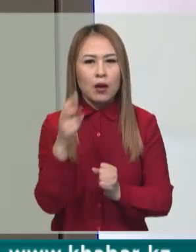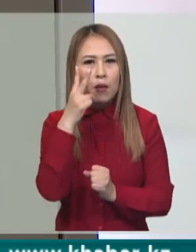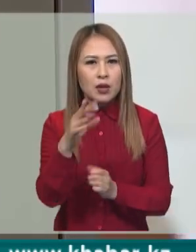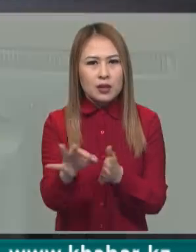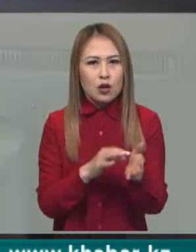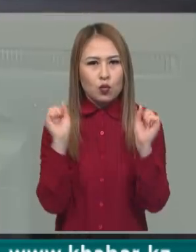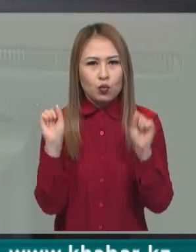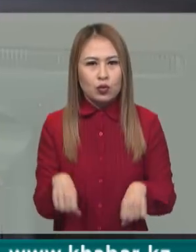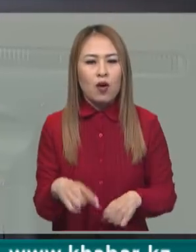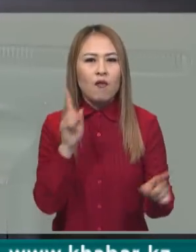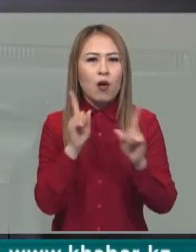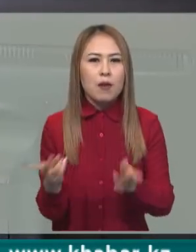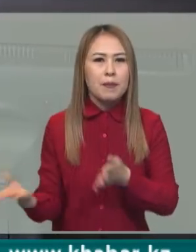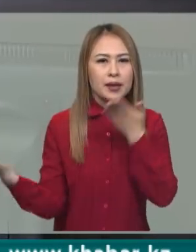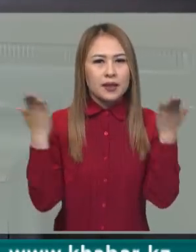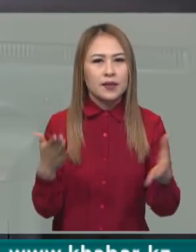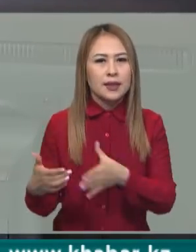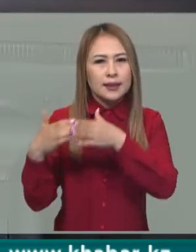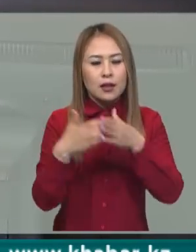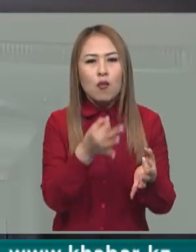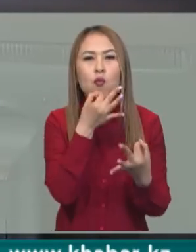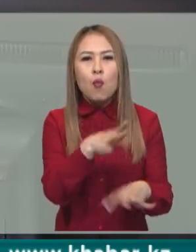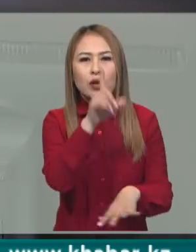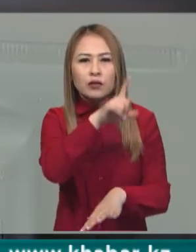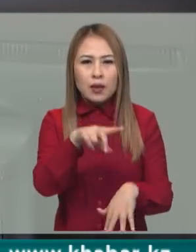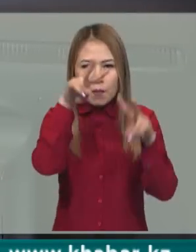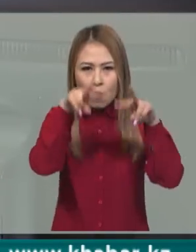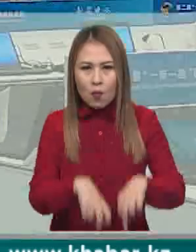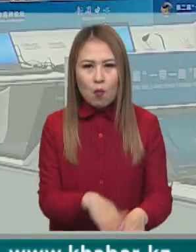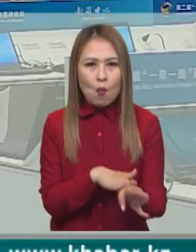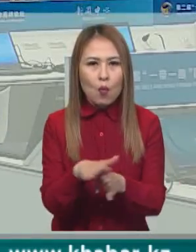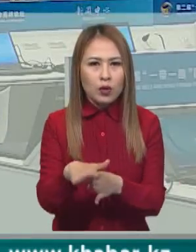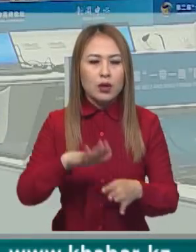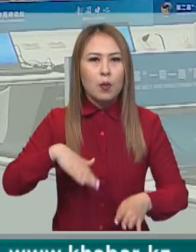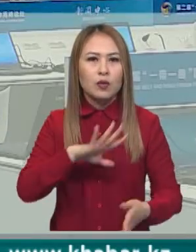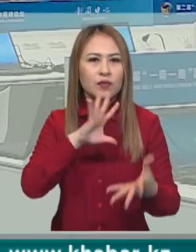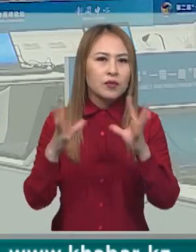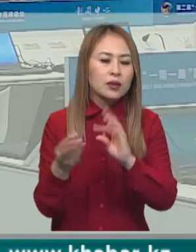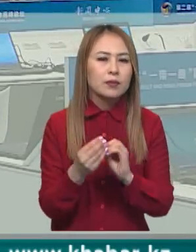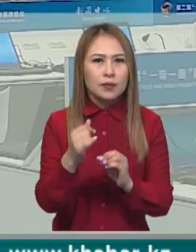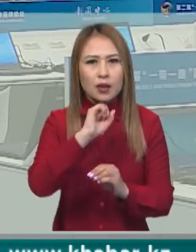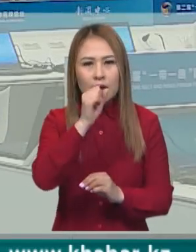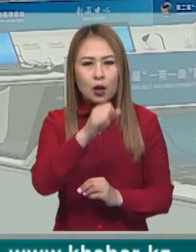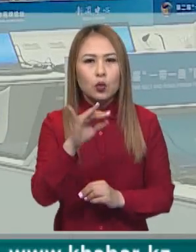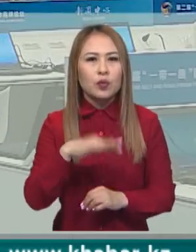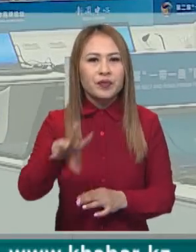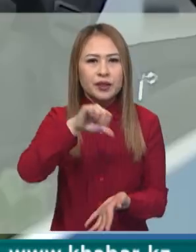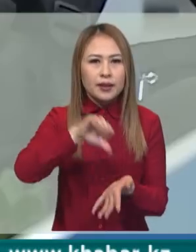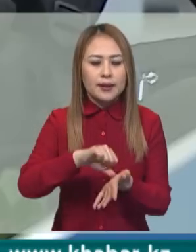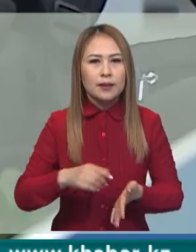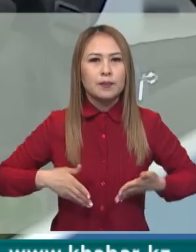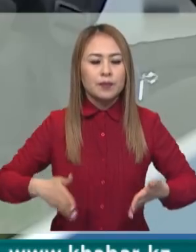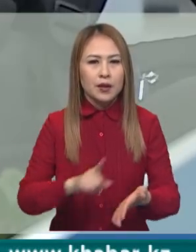тұр. Мәселен, форумға шақырылатын делегаттардың қайғайсы да тыңғылықты тексерістен өтеді. Ал жергілікті бақ тарапынан аңғарылғаны бір белдеу бір